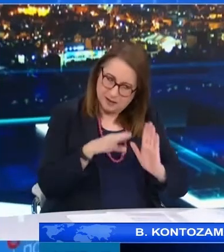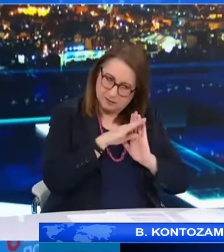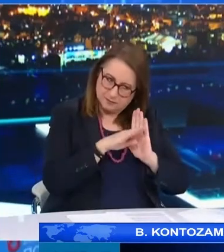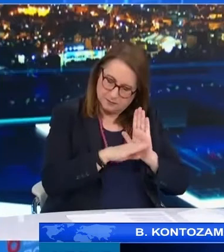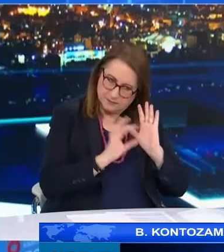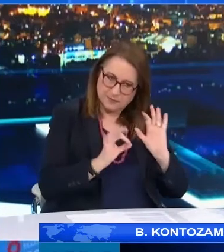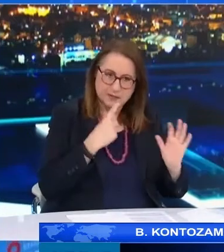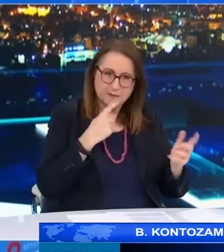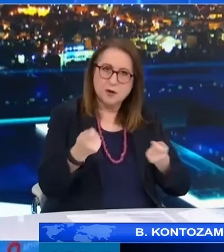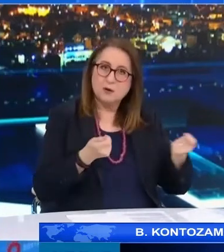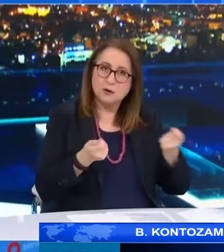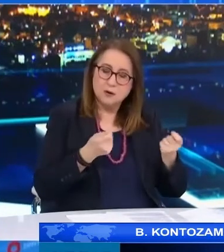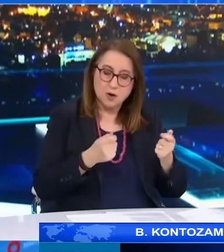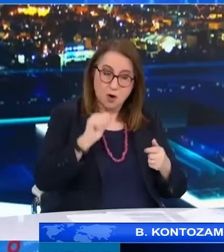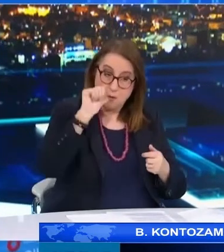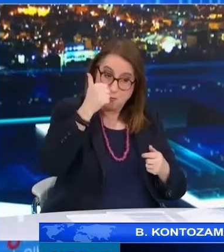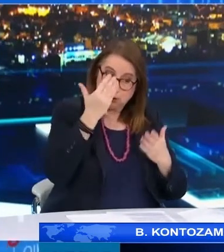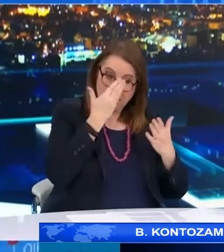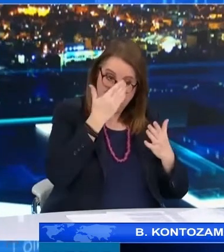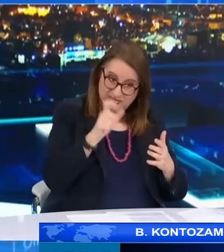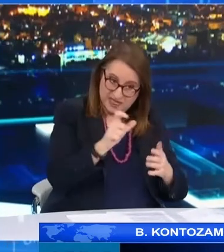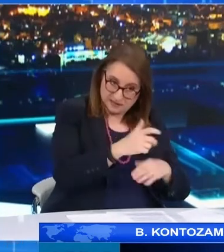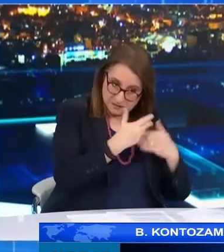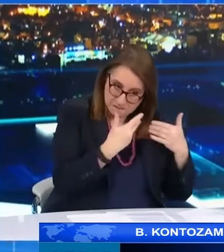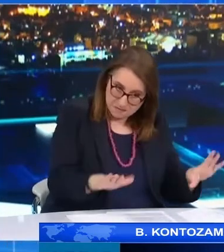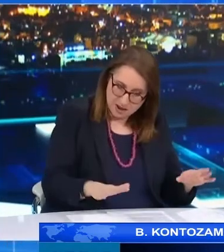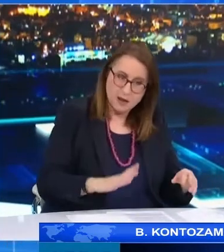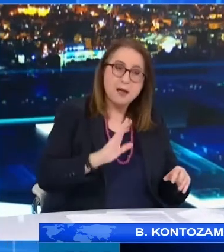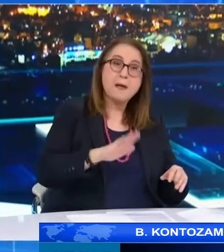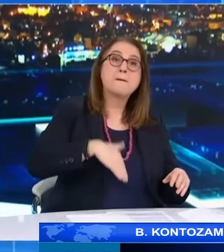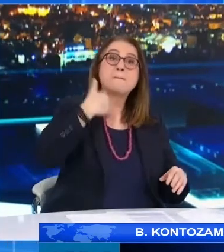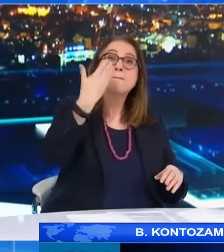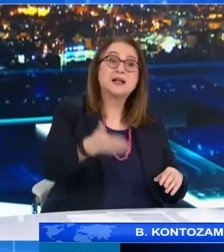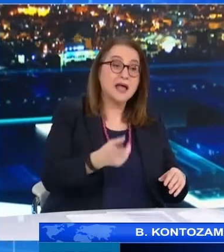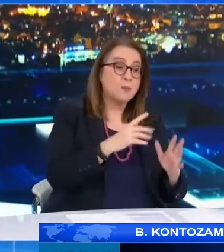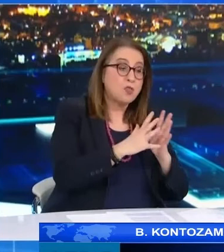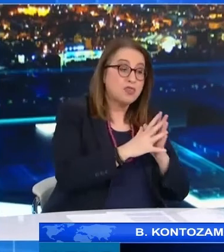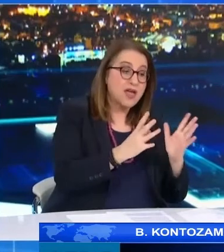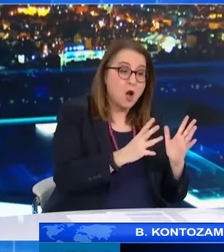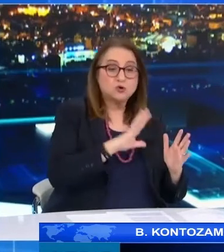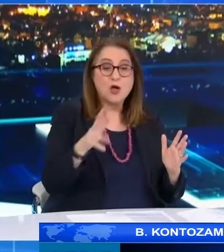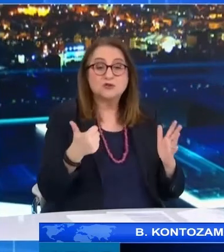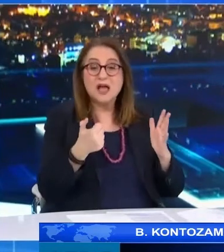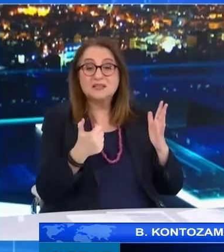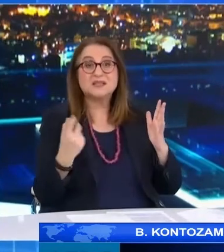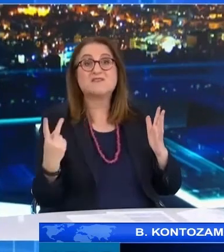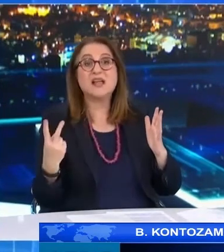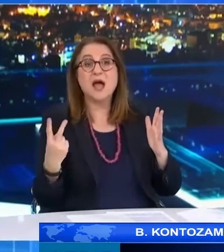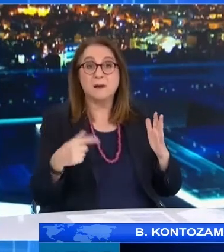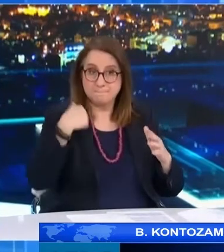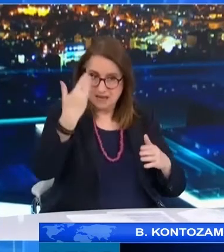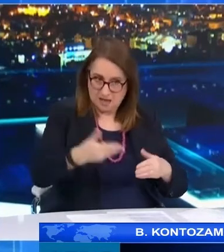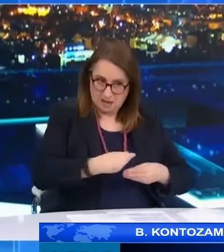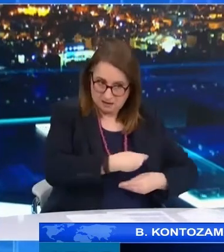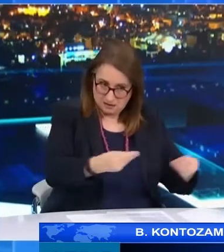η διάθεση θα συνεχιστεί στους πολίτες των παραγωγικών ηλικιών από 18-67 ετών και τέλος